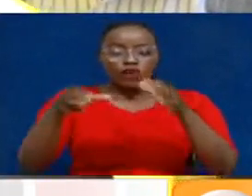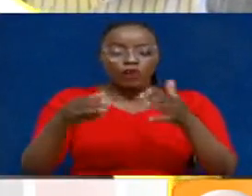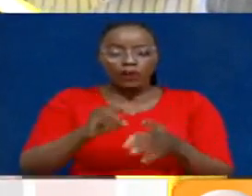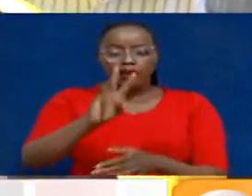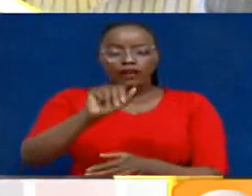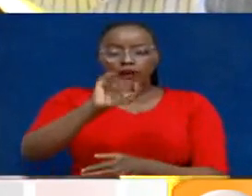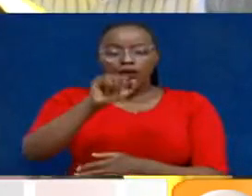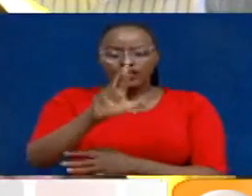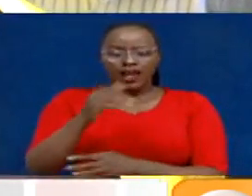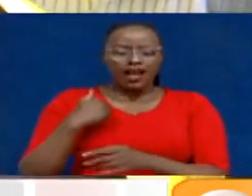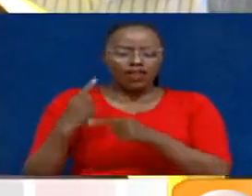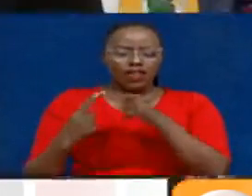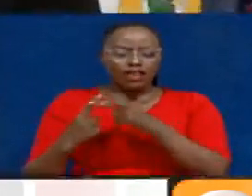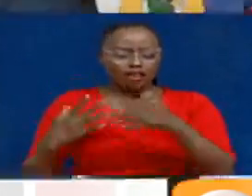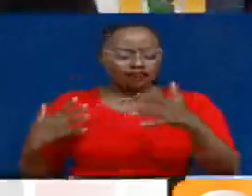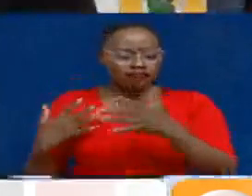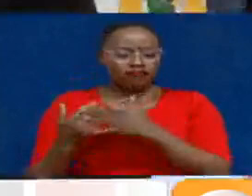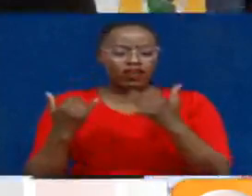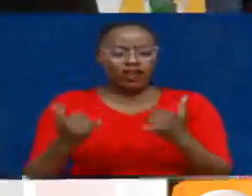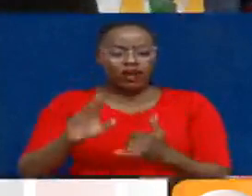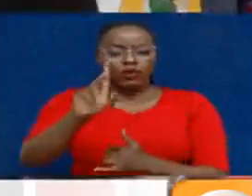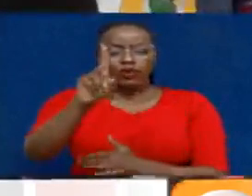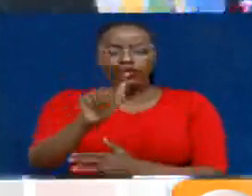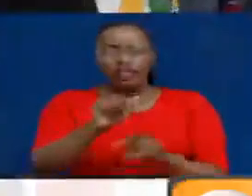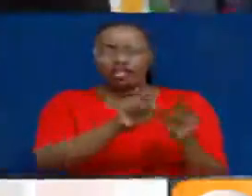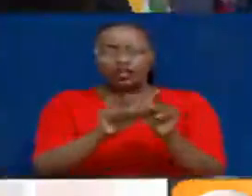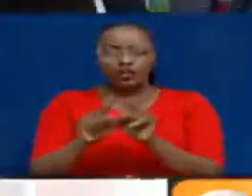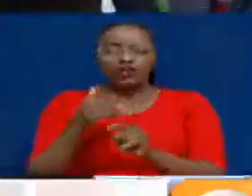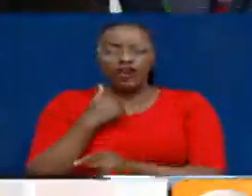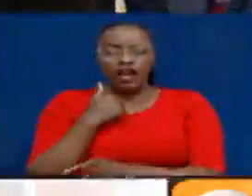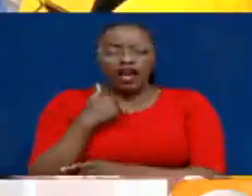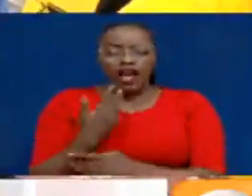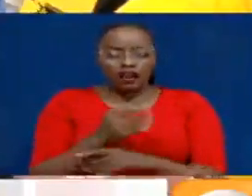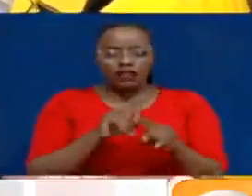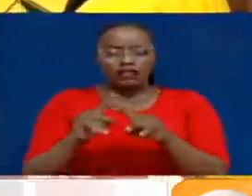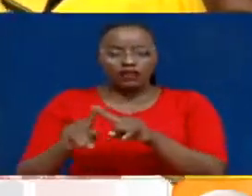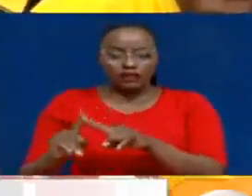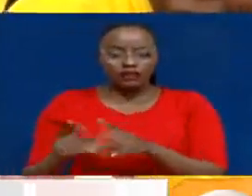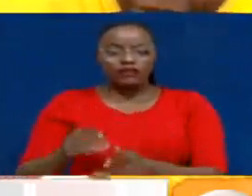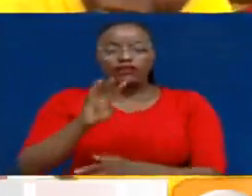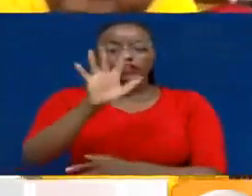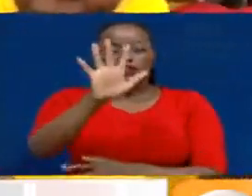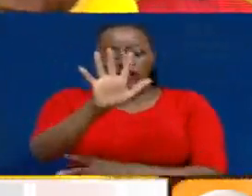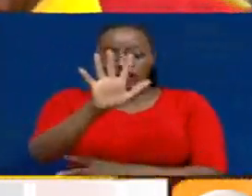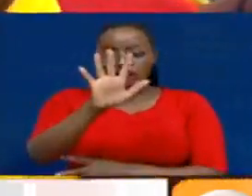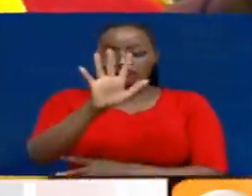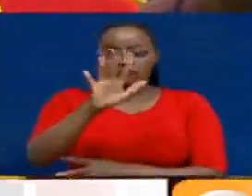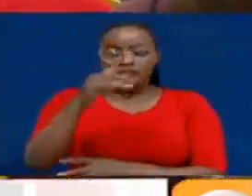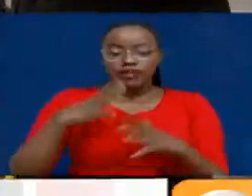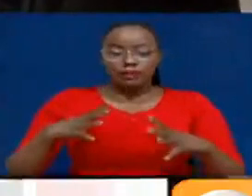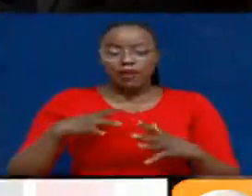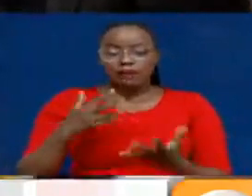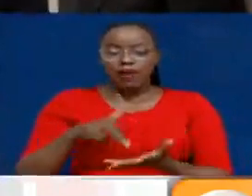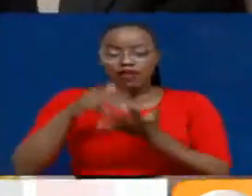in Wajia had for all those years. Chama cha UDA pia kilitoa vyeti vya wawaniaji 45 wa kiti